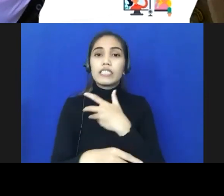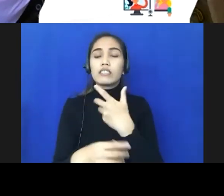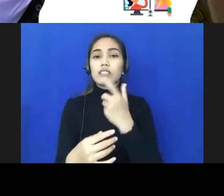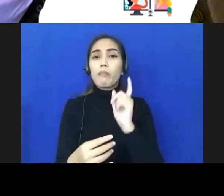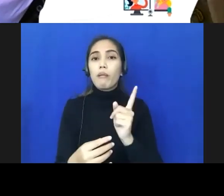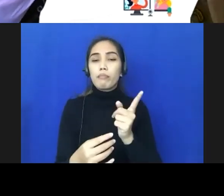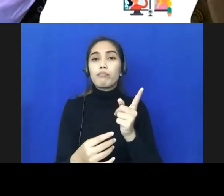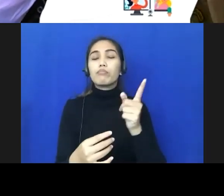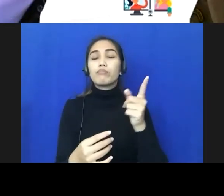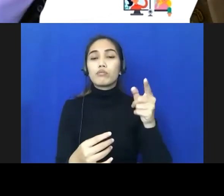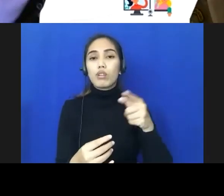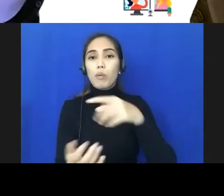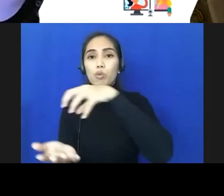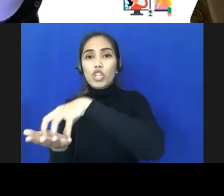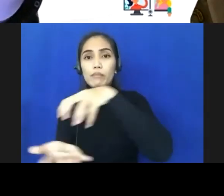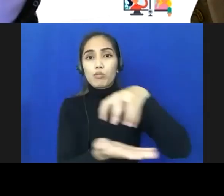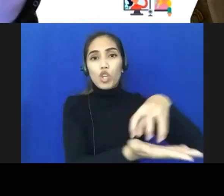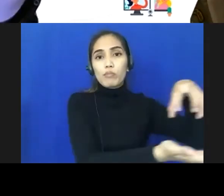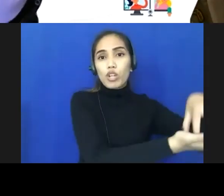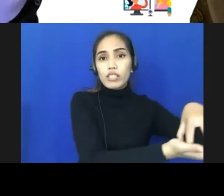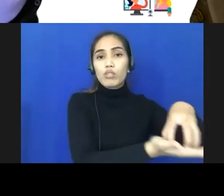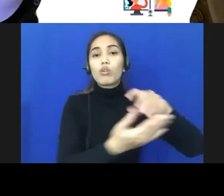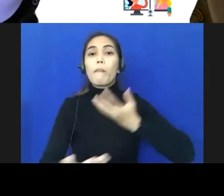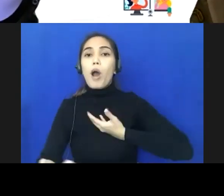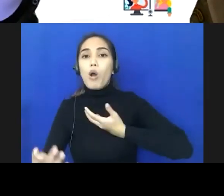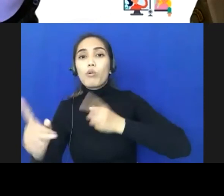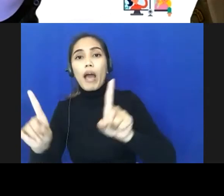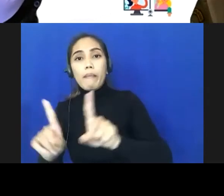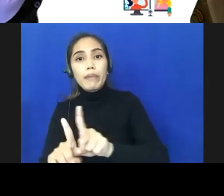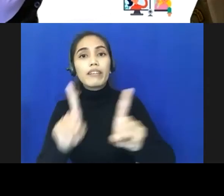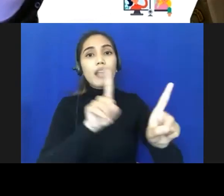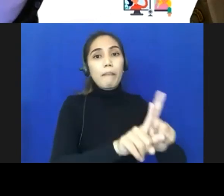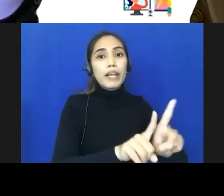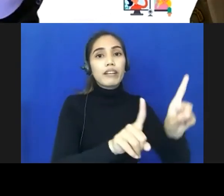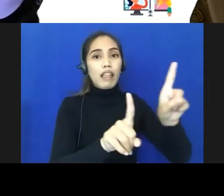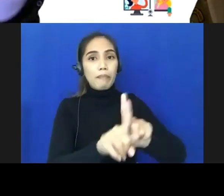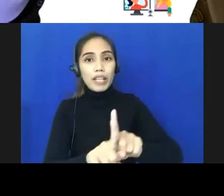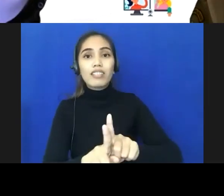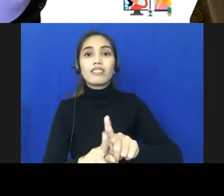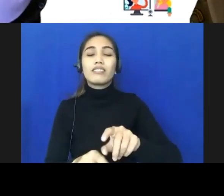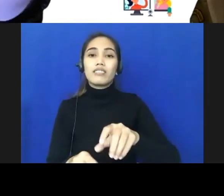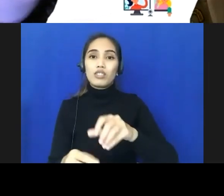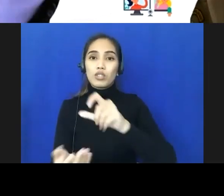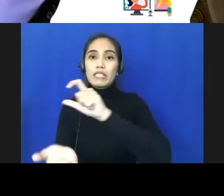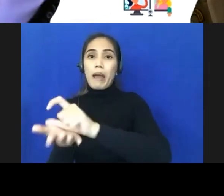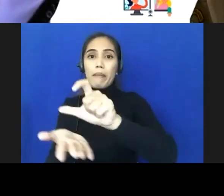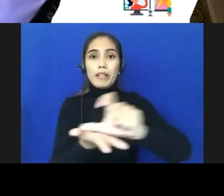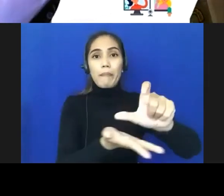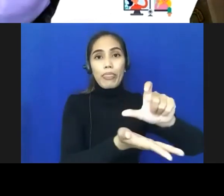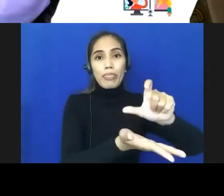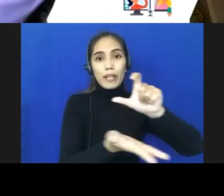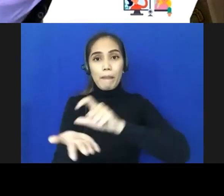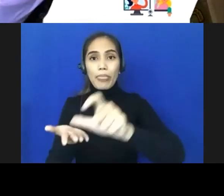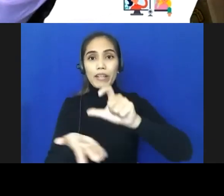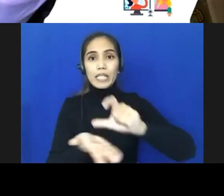yang ada di kecamatan A mendampingi puskesmas yang ada di kecamatan B. Jadi saling sharing seperti itu. Saling sharing